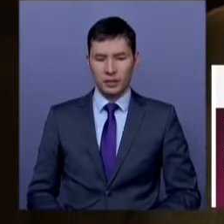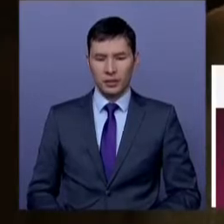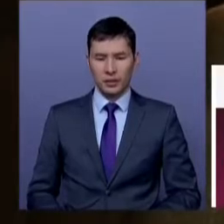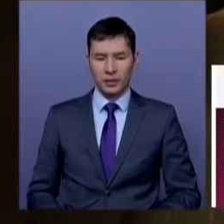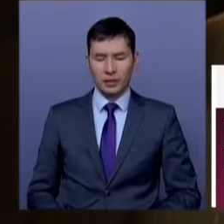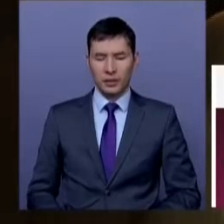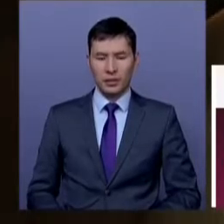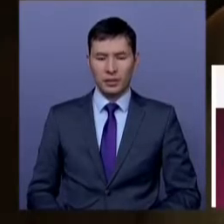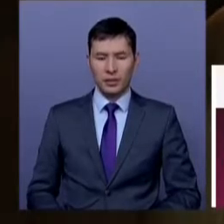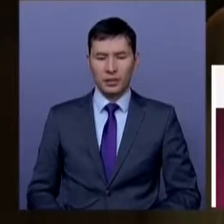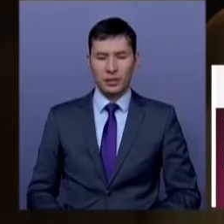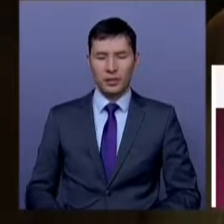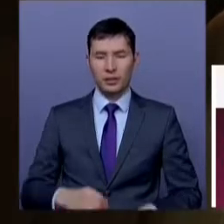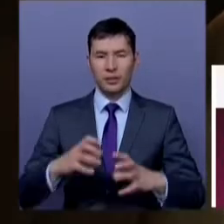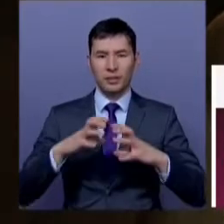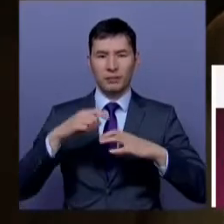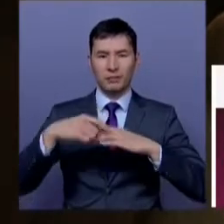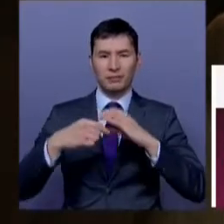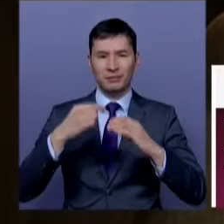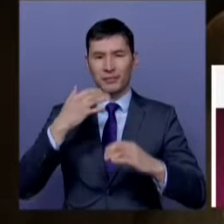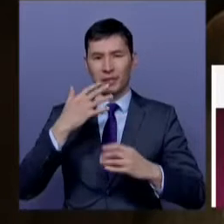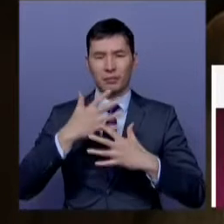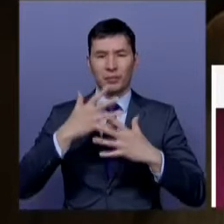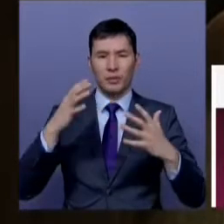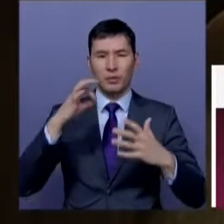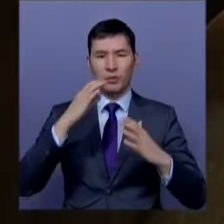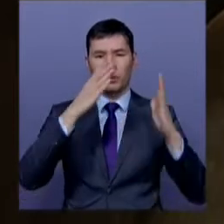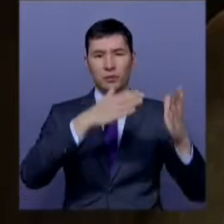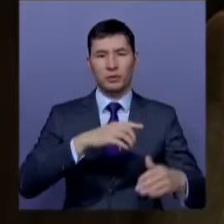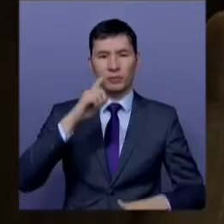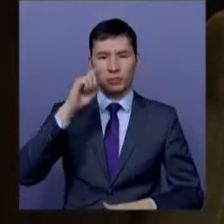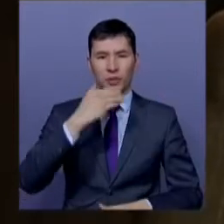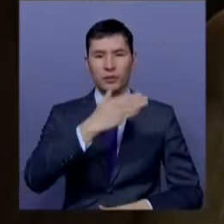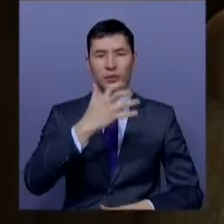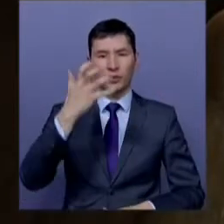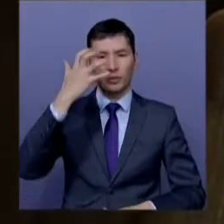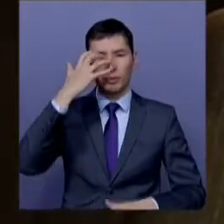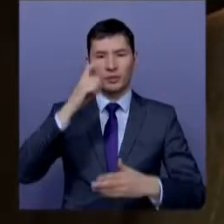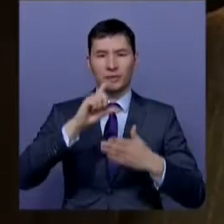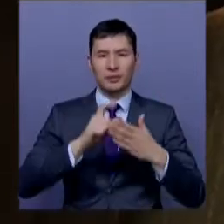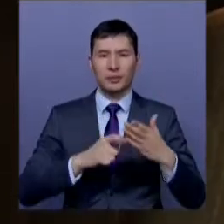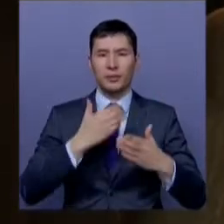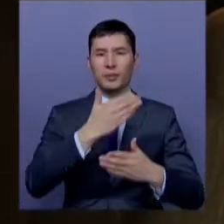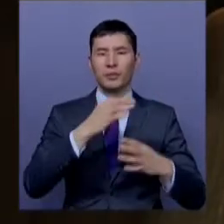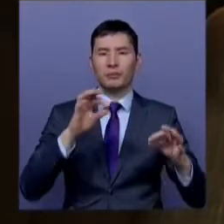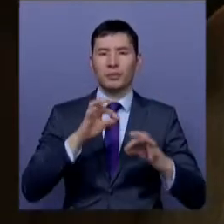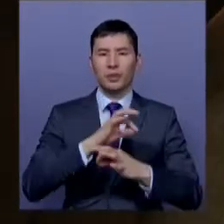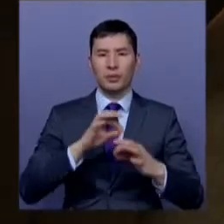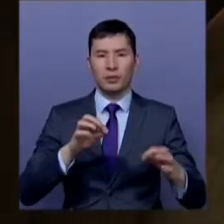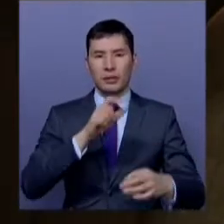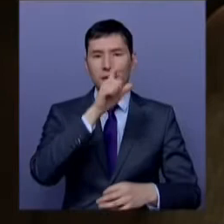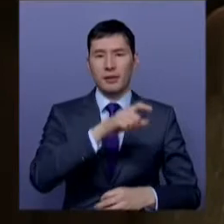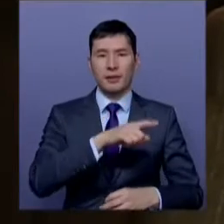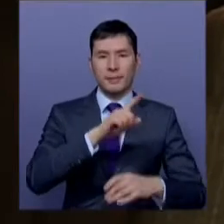көбісінде осы Абай жылы аталып өтіліп жатыр. Абайдың қара сөздері, Абайдың өлеңдері, Абайдың даналығы,